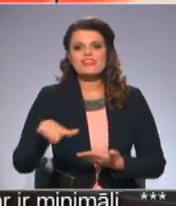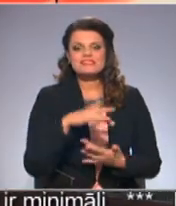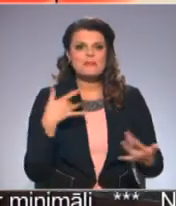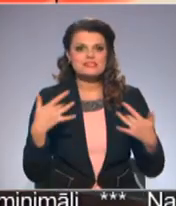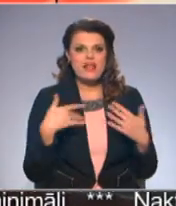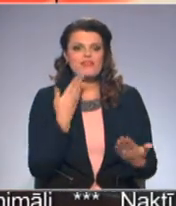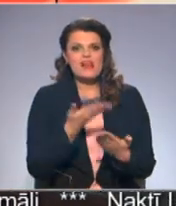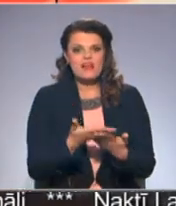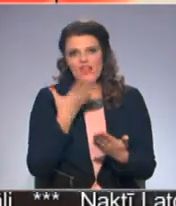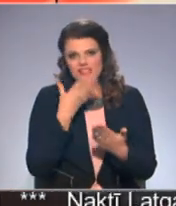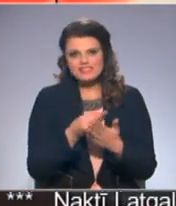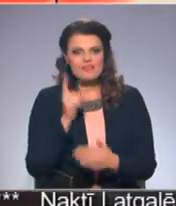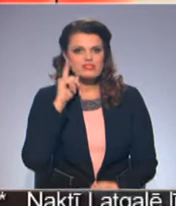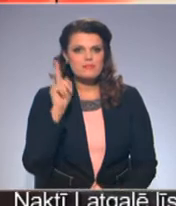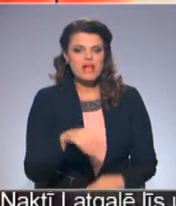rādīja Limbažos.